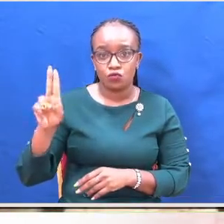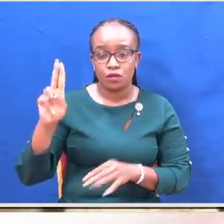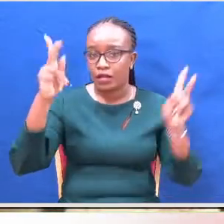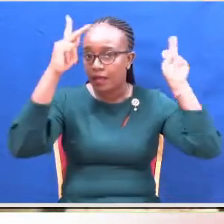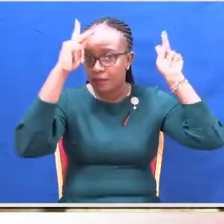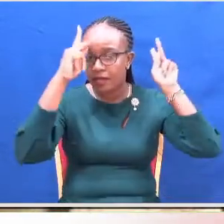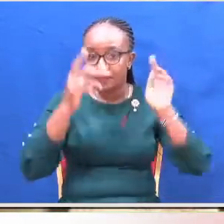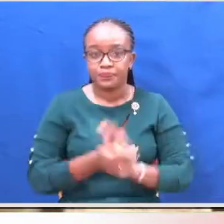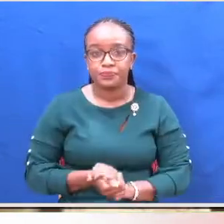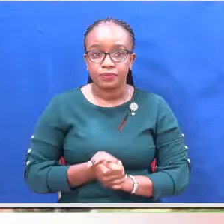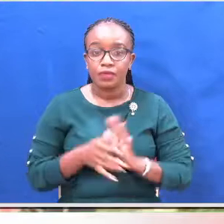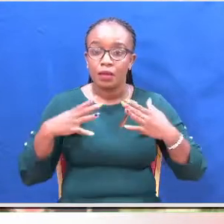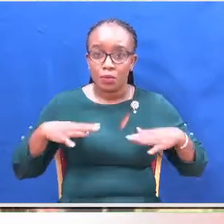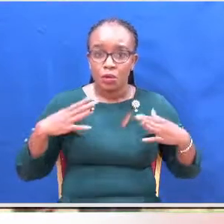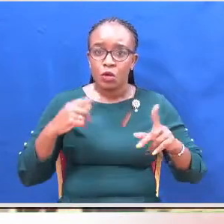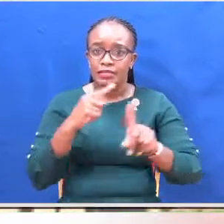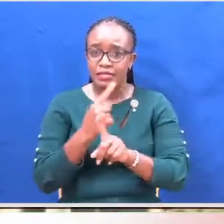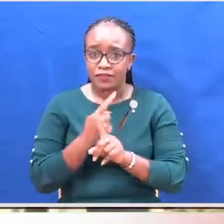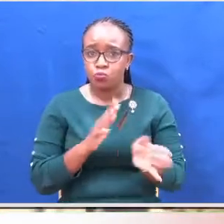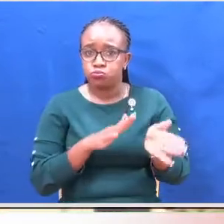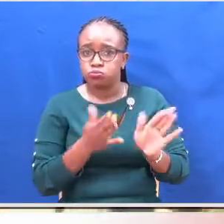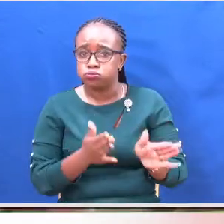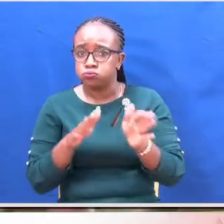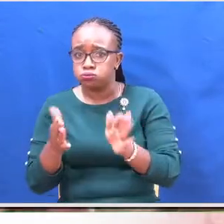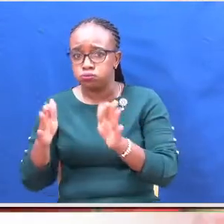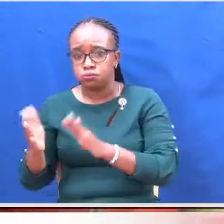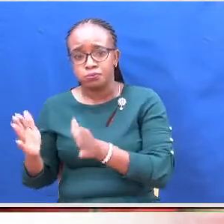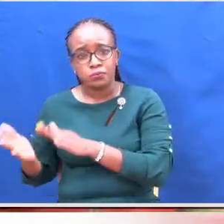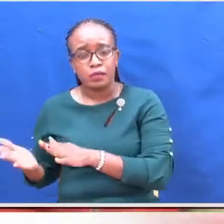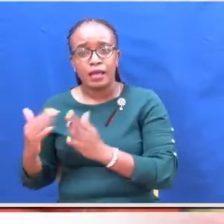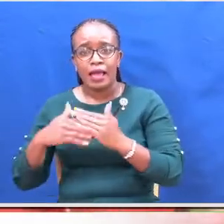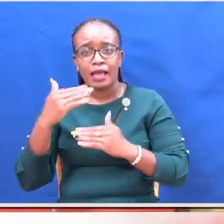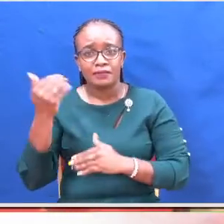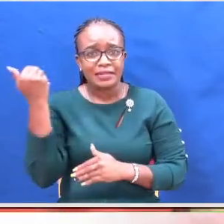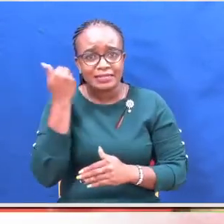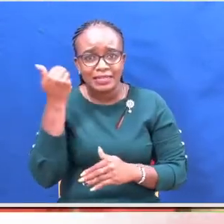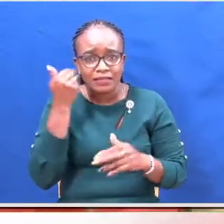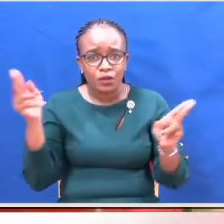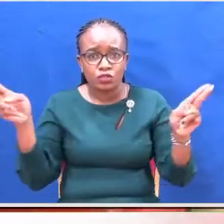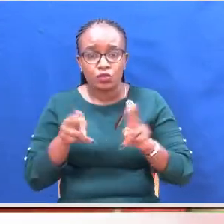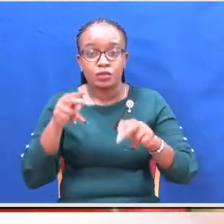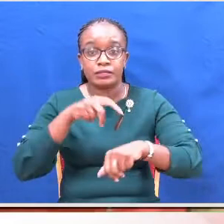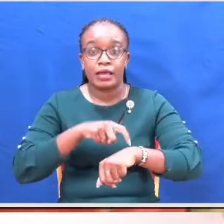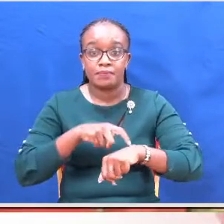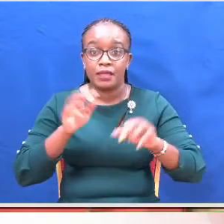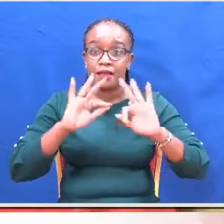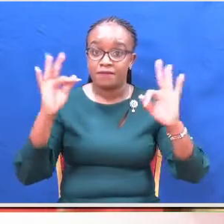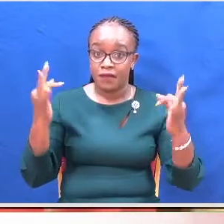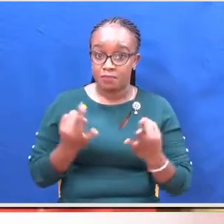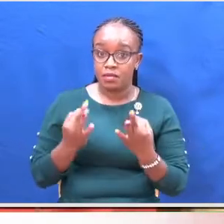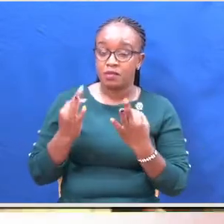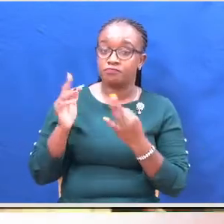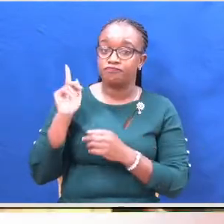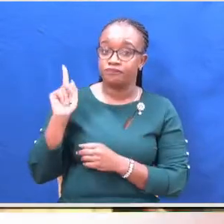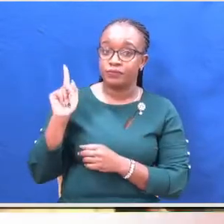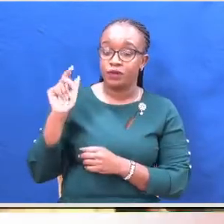Watu kadhaa wamekuwa kiaga mmoja baada ya mwingine baada ya kuugua kwa muda mfupi. Familia Anthony Wiraka aliyefariki